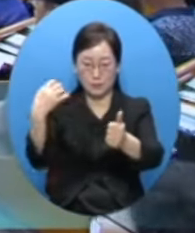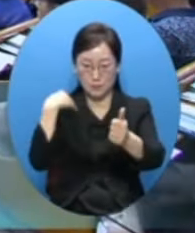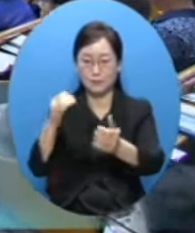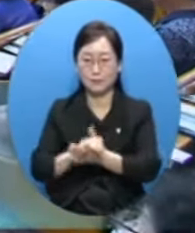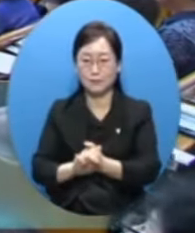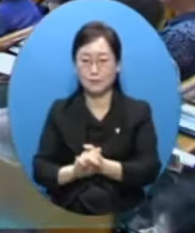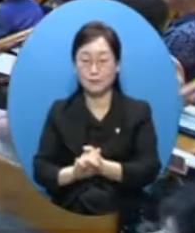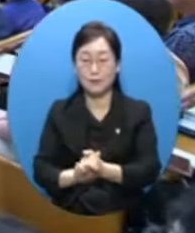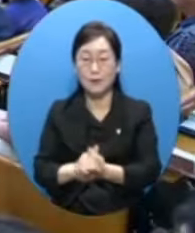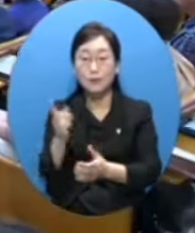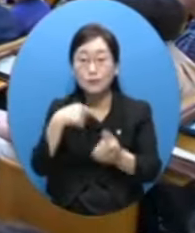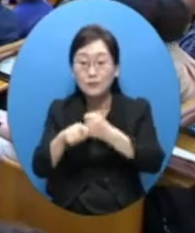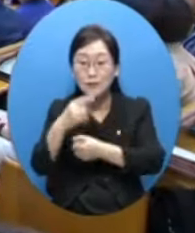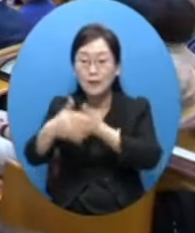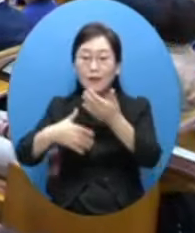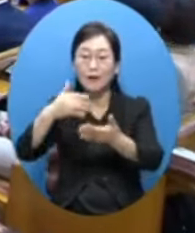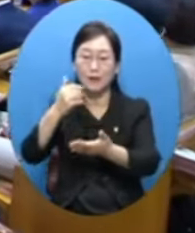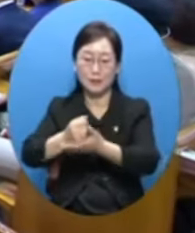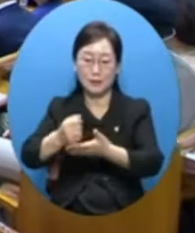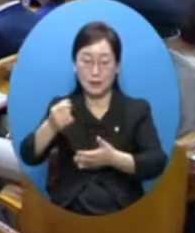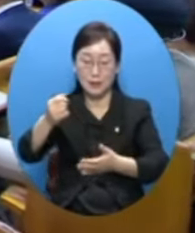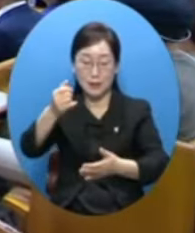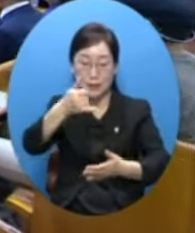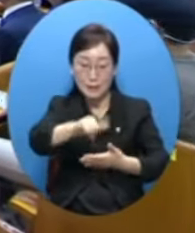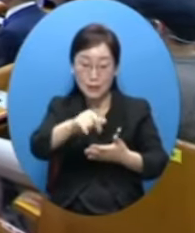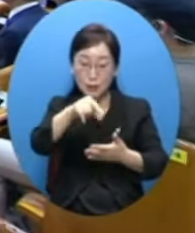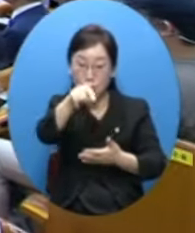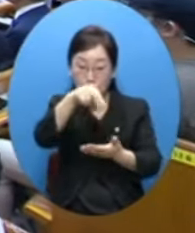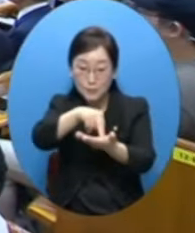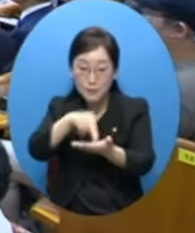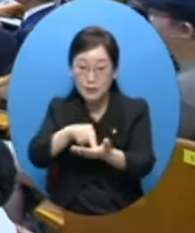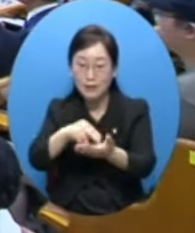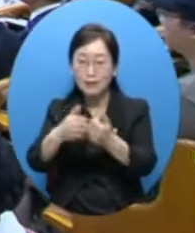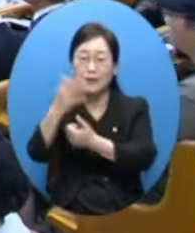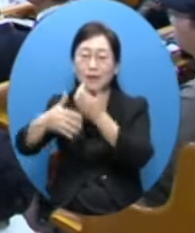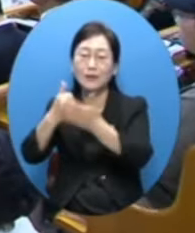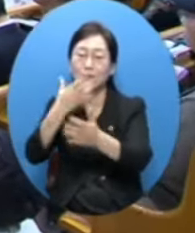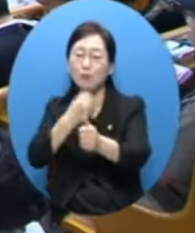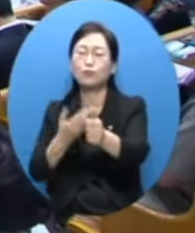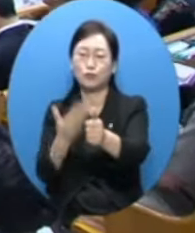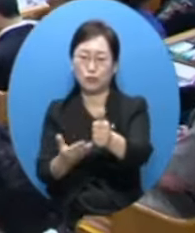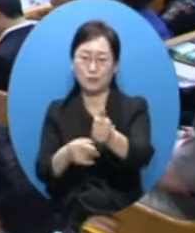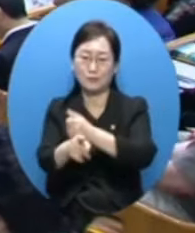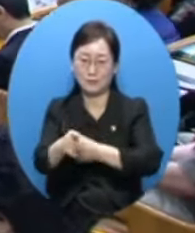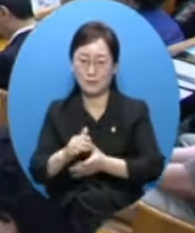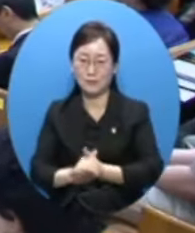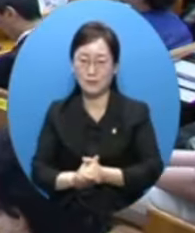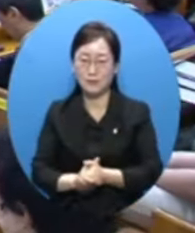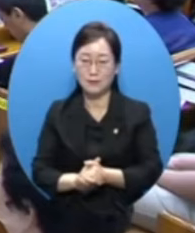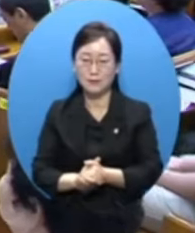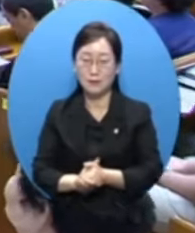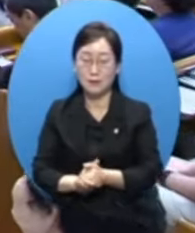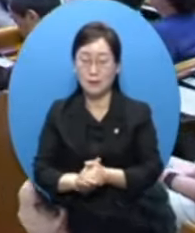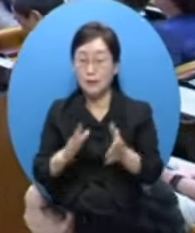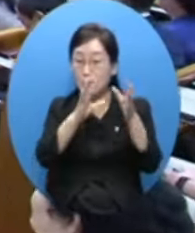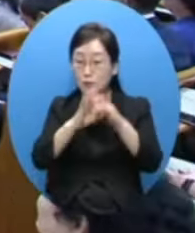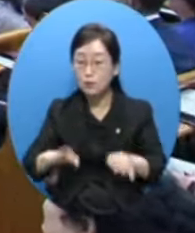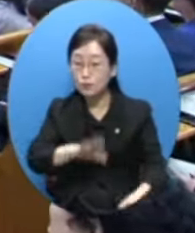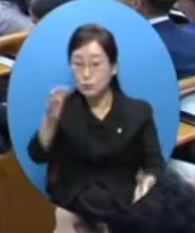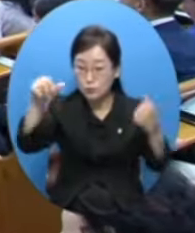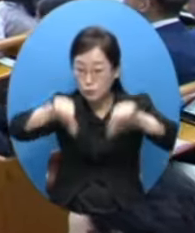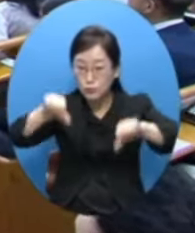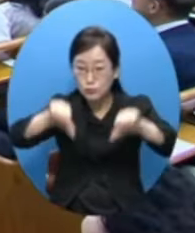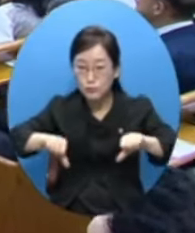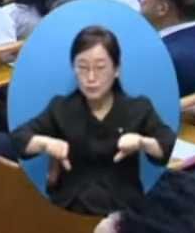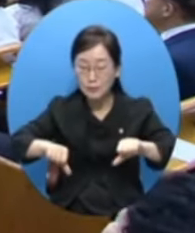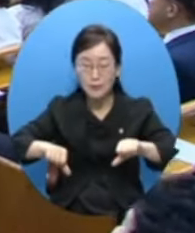하나님의 자녀들은 하나님이 약속하신 땅에서 하나님의 은혜 가운데 복받은 인생을 살게 되는 것입니다. 더 이상 우리는 저주받은 인생이